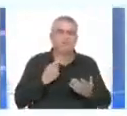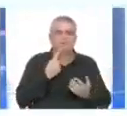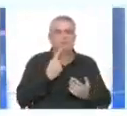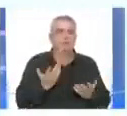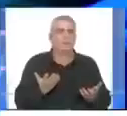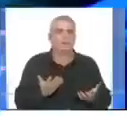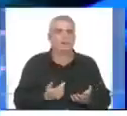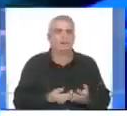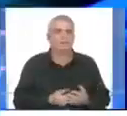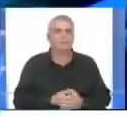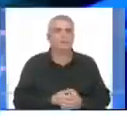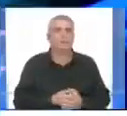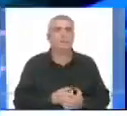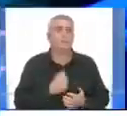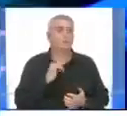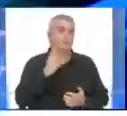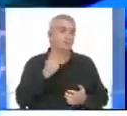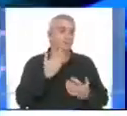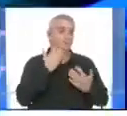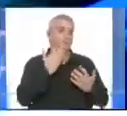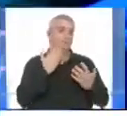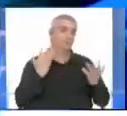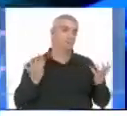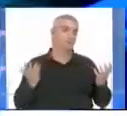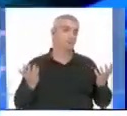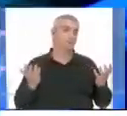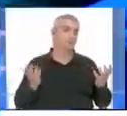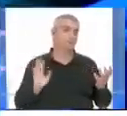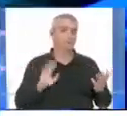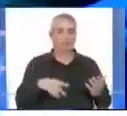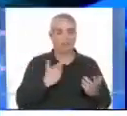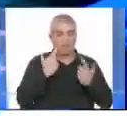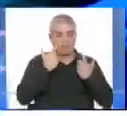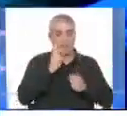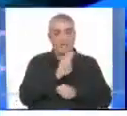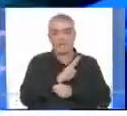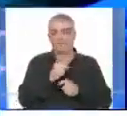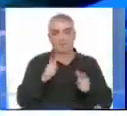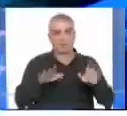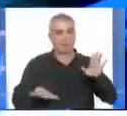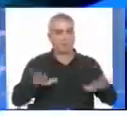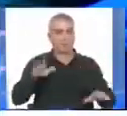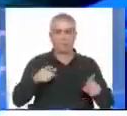אומר? קודם כל זה מספר סיפור על אכיפה בררנית.